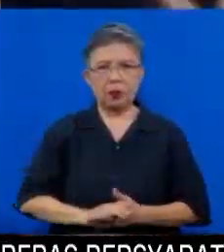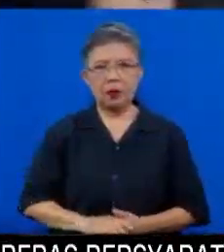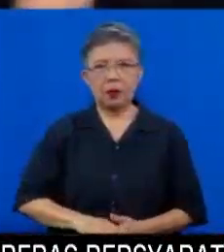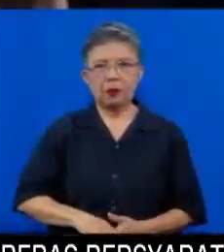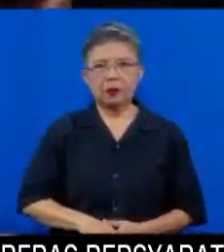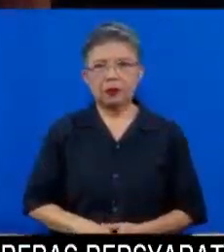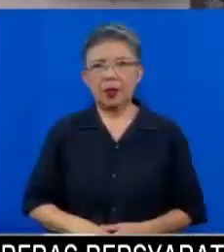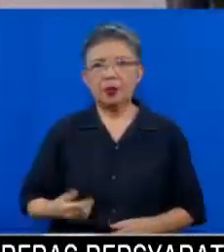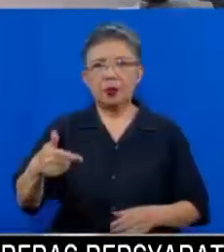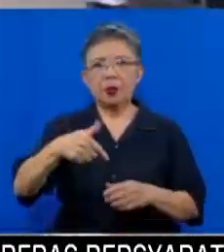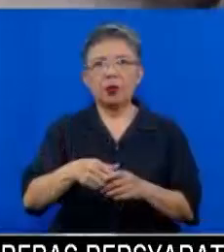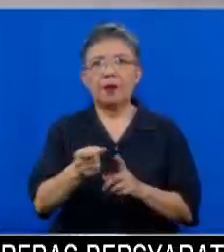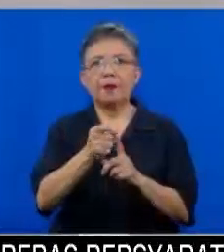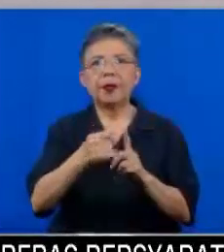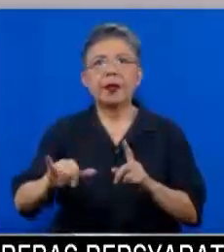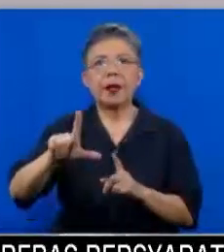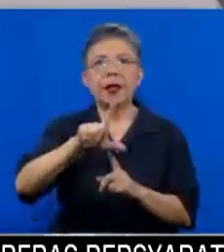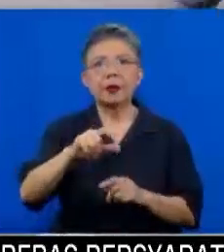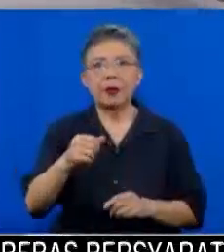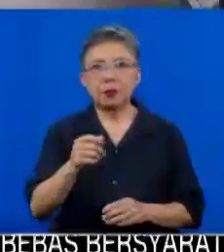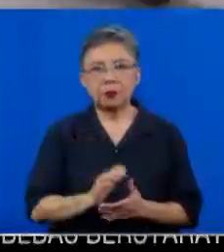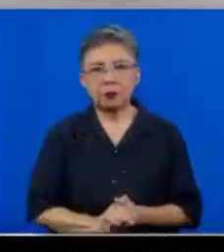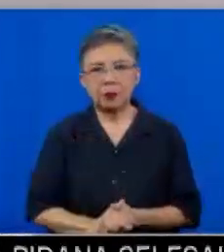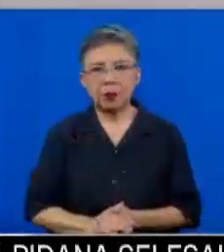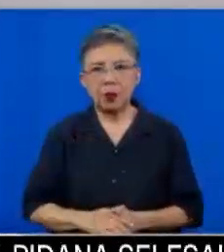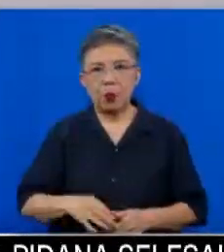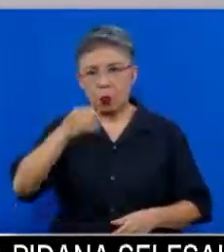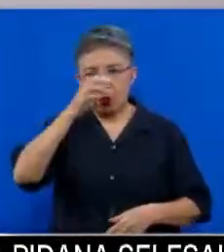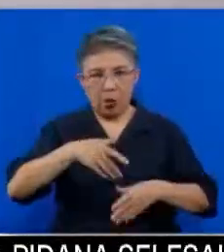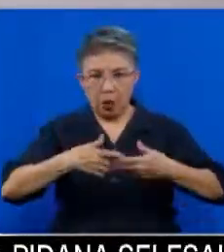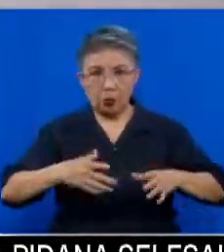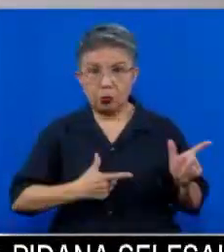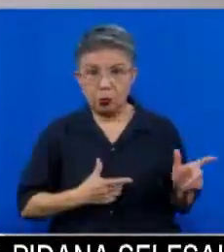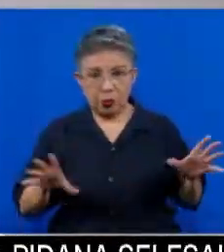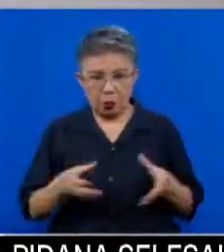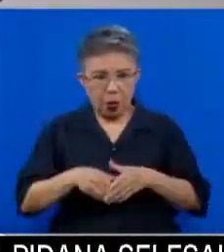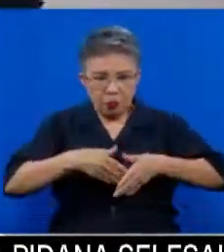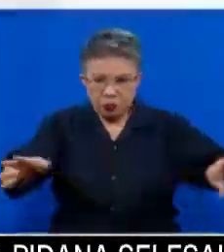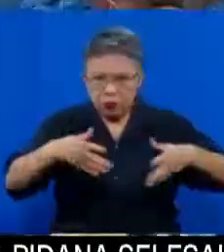pertalite bentrokan mereda setelah masa dipukul mundur petugas gabungan